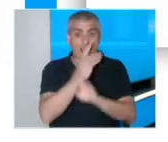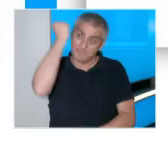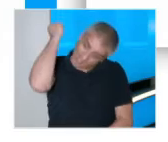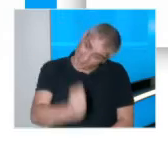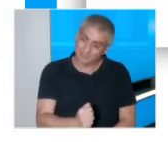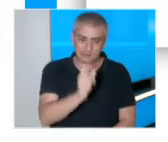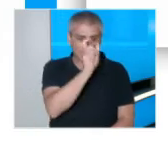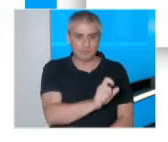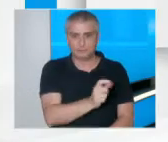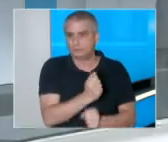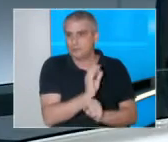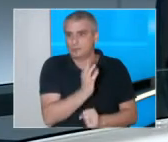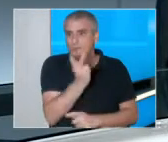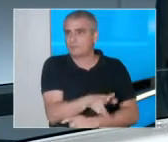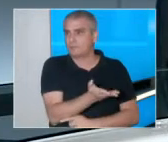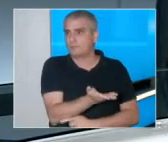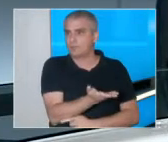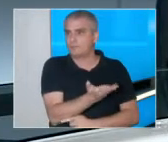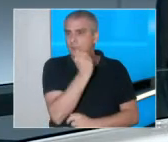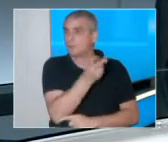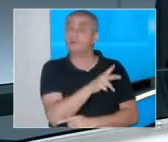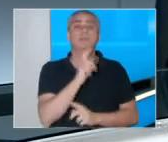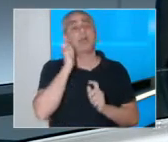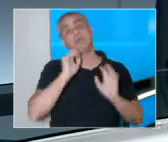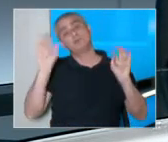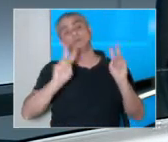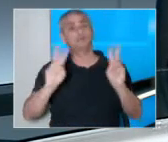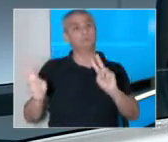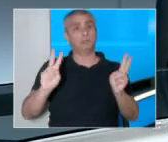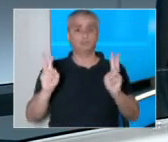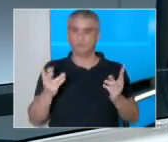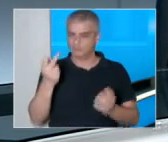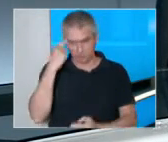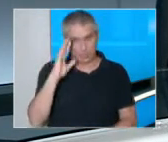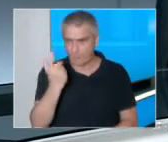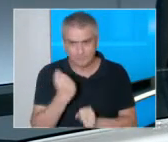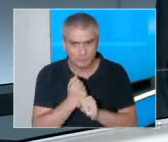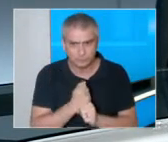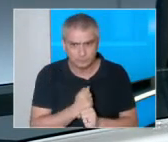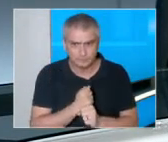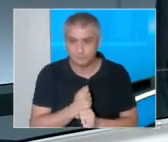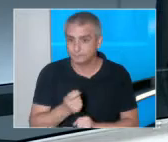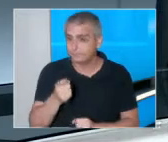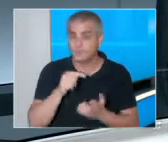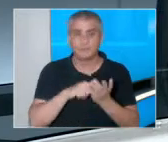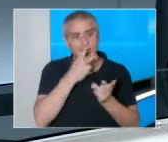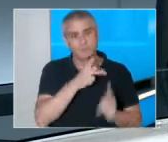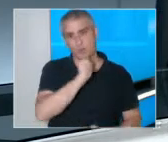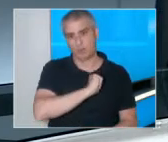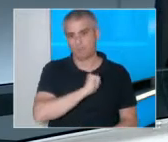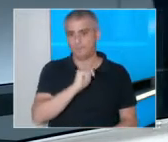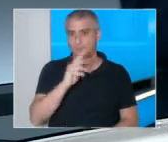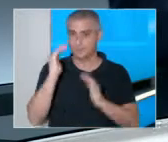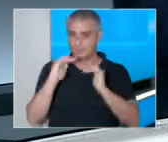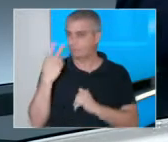שרצח, יש פה אזרח חף מפשע שנרצח. חפים מפשע בשני הצדדים. אתה יודע למה הם עושים את זה? אני אומר לך... כי הם יכולים. זה